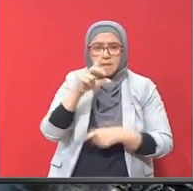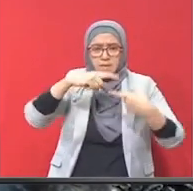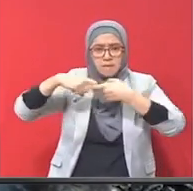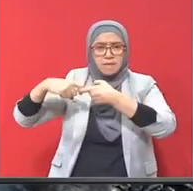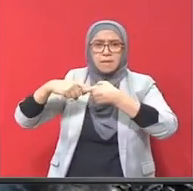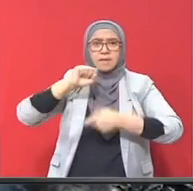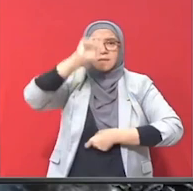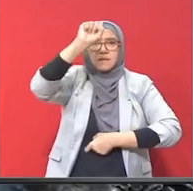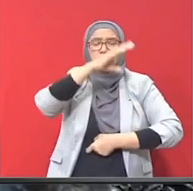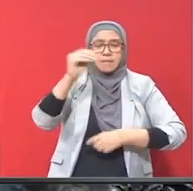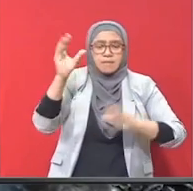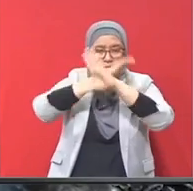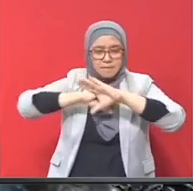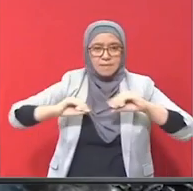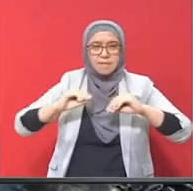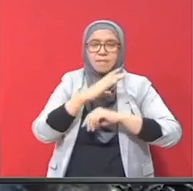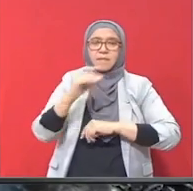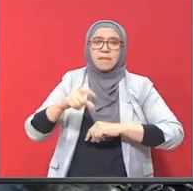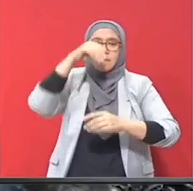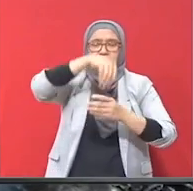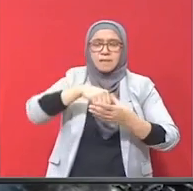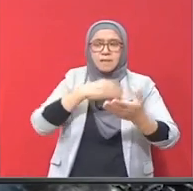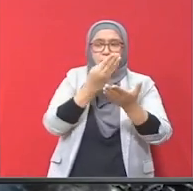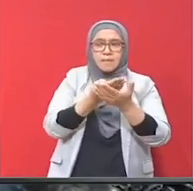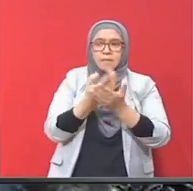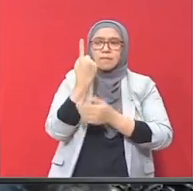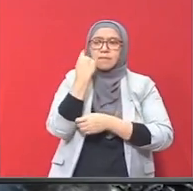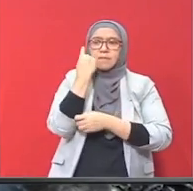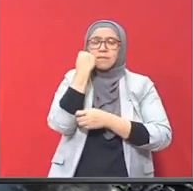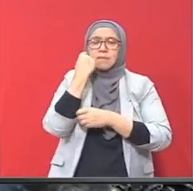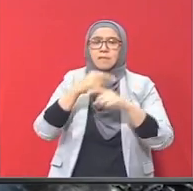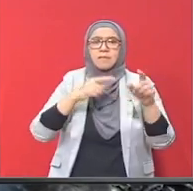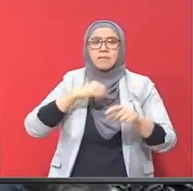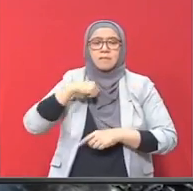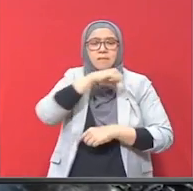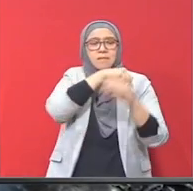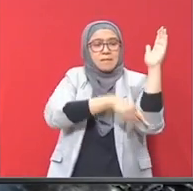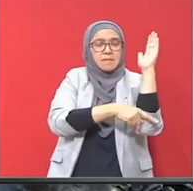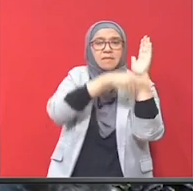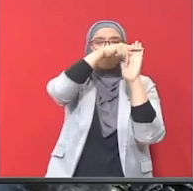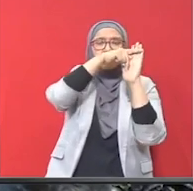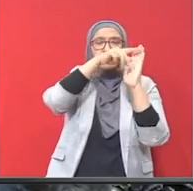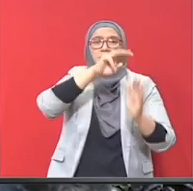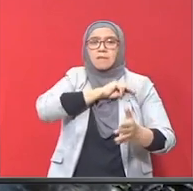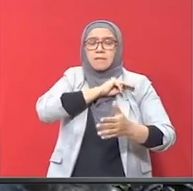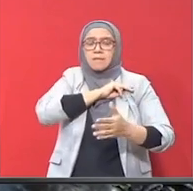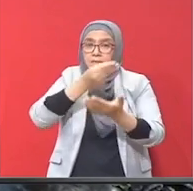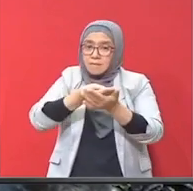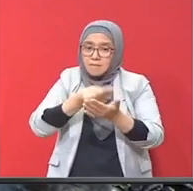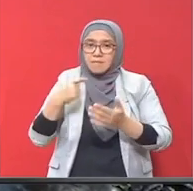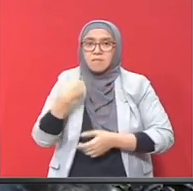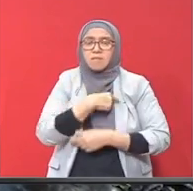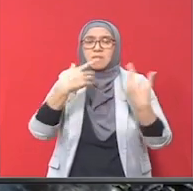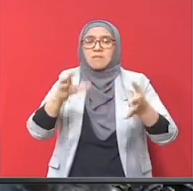Sabah dan Serawak keduanya dalam belanjawan baru-baru ini Agan demua foto adik palingan kita Menteri Keuangan kita